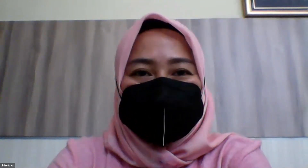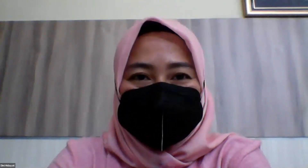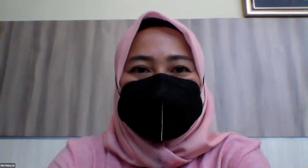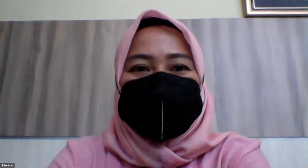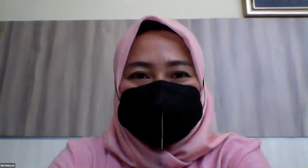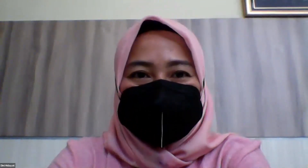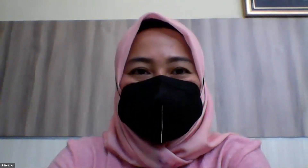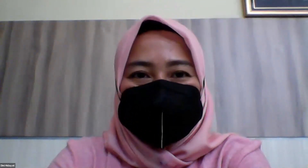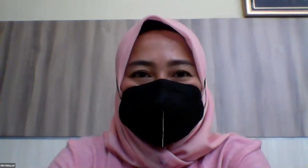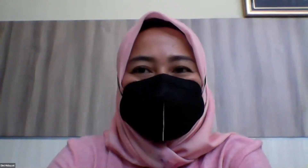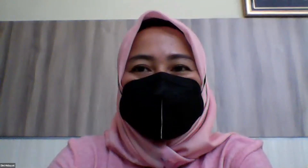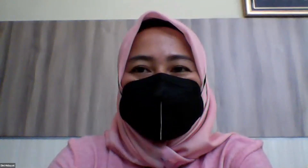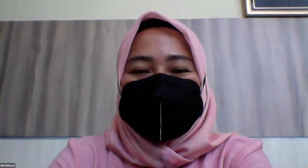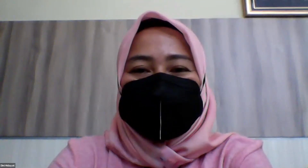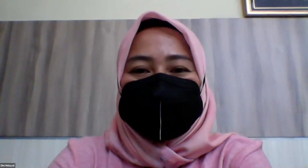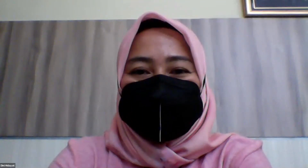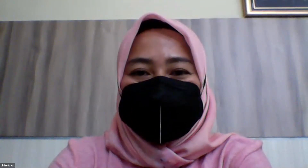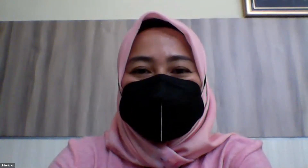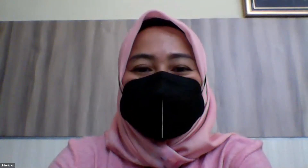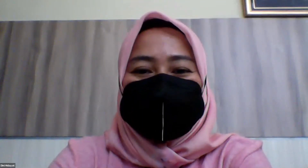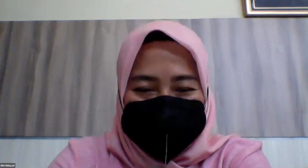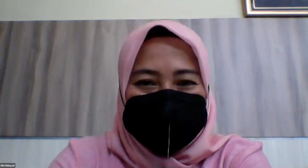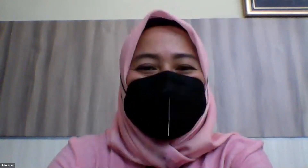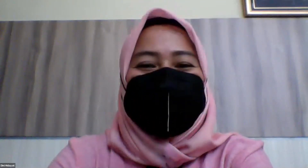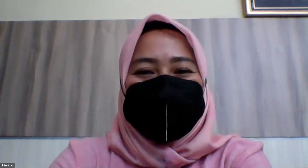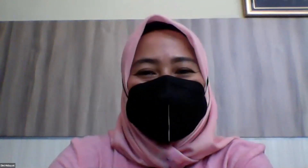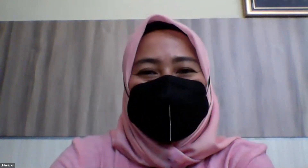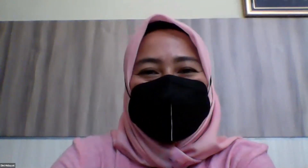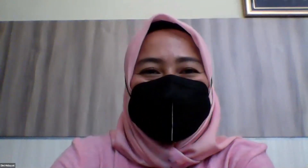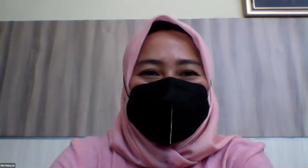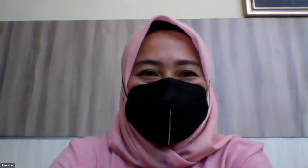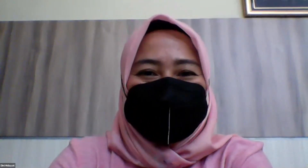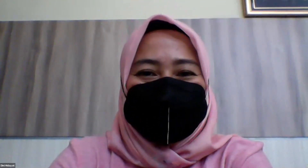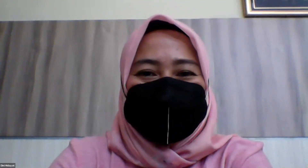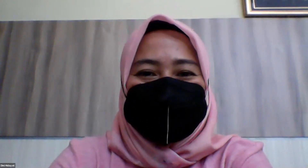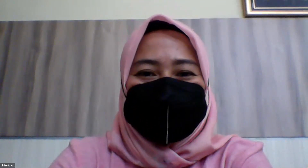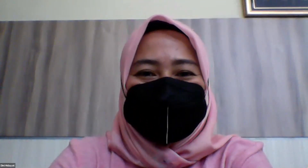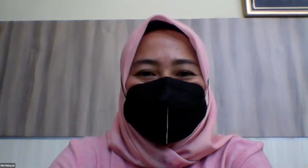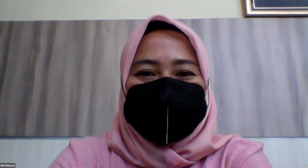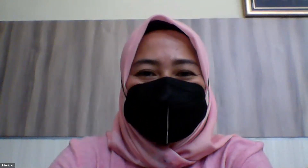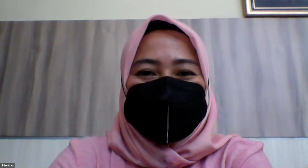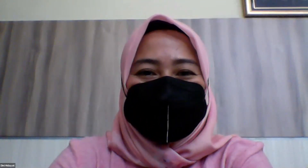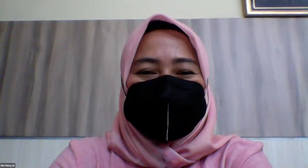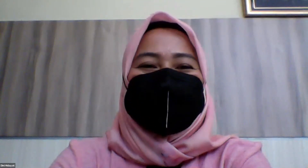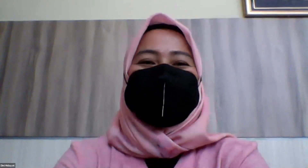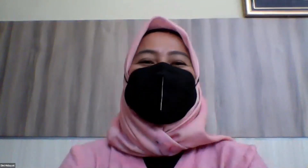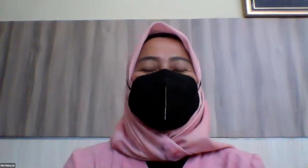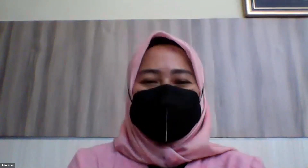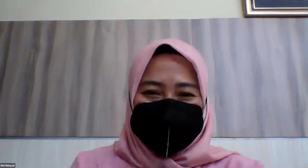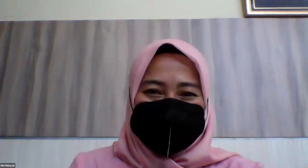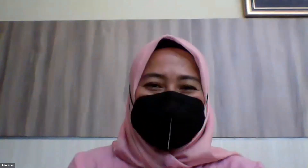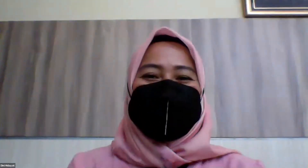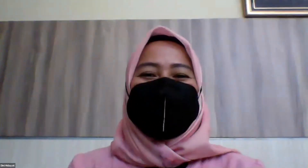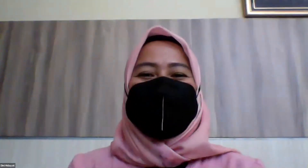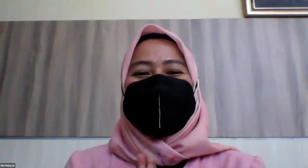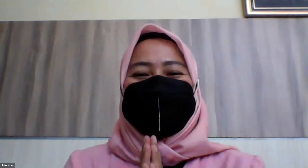bidan atau dokter kandungan yang menangani gitu ya Dok ya, kurang lebih ya Dokter Dini ya. Dokter Dini hatur nuhun pisan,